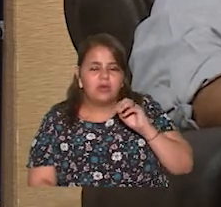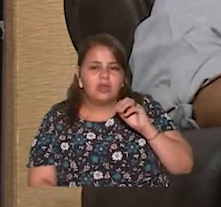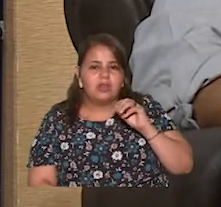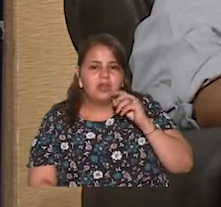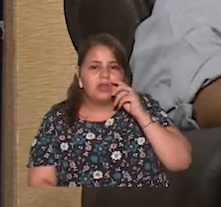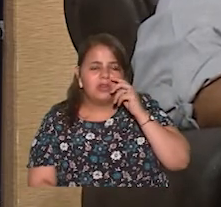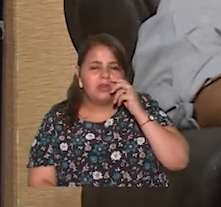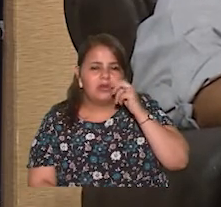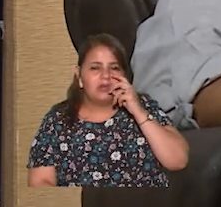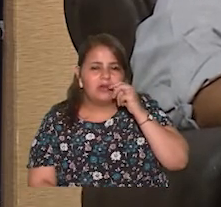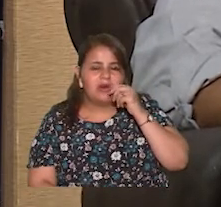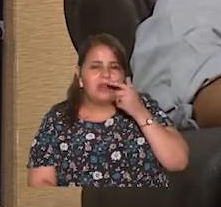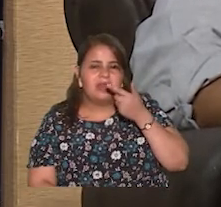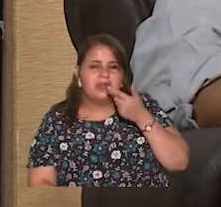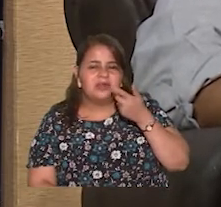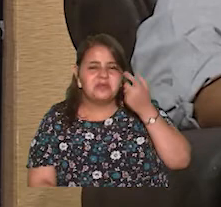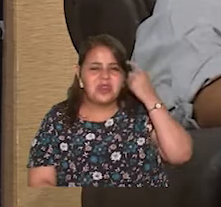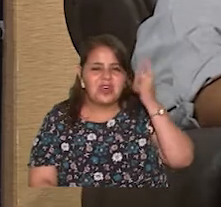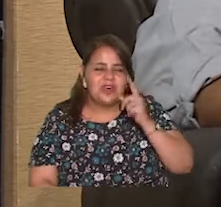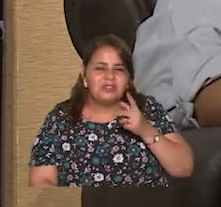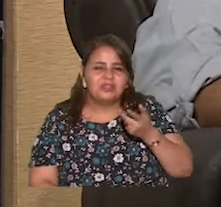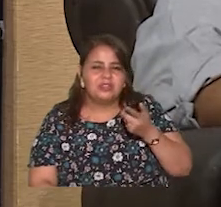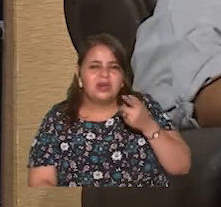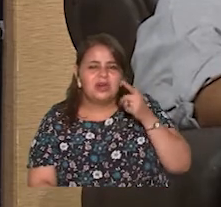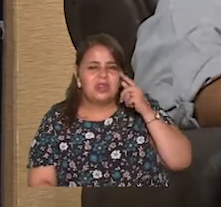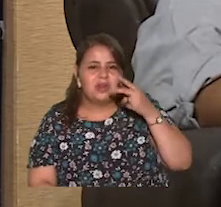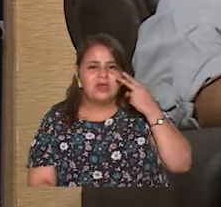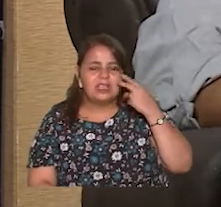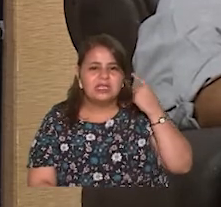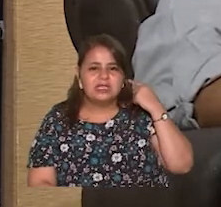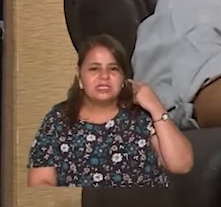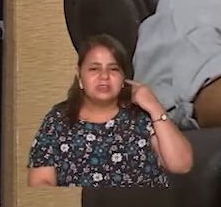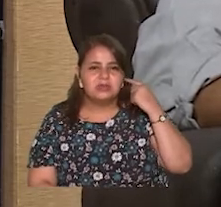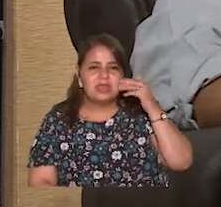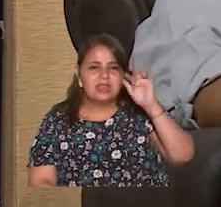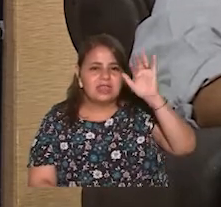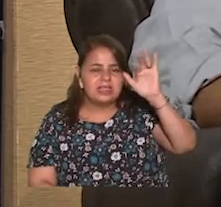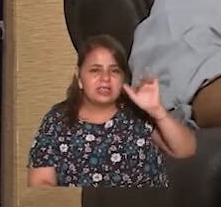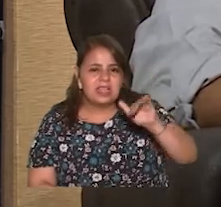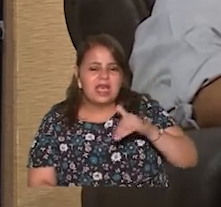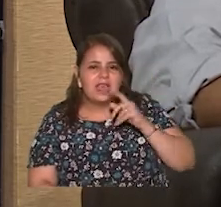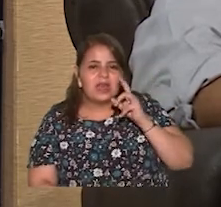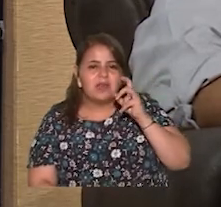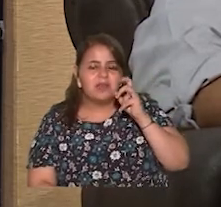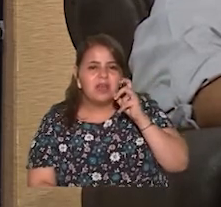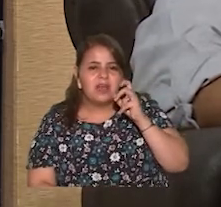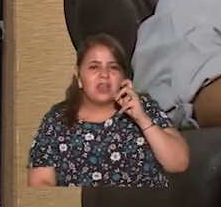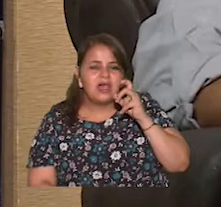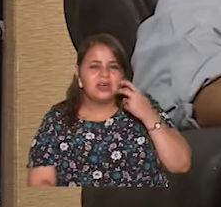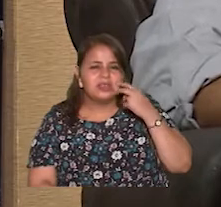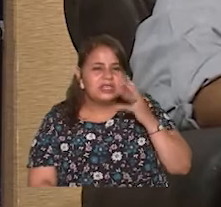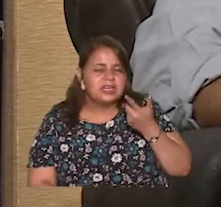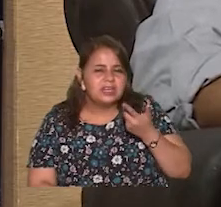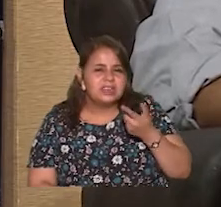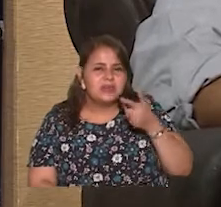المغفل هو اللي يسمع المرأة الصخابة اللي بتقعد تقول له تعالى المياه المسروقة حلوة وخبز الخفية لذيذ، مين اللي